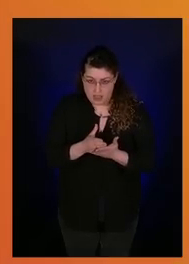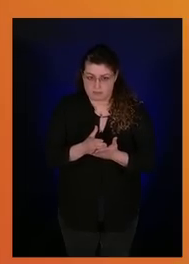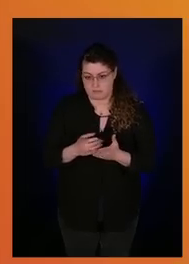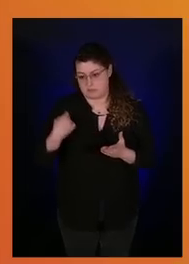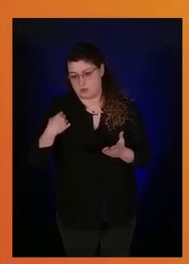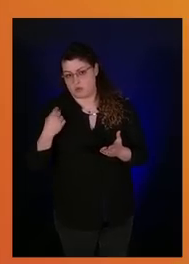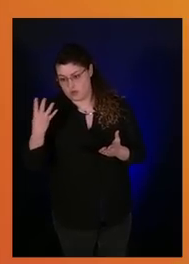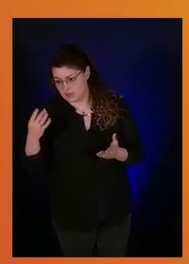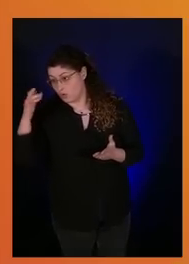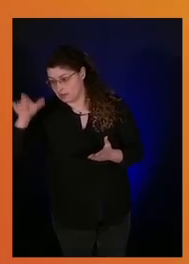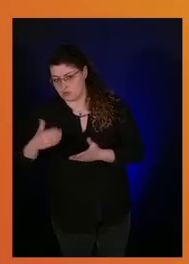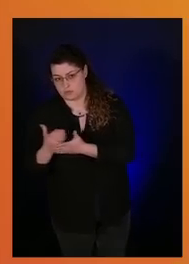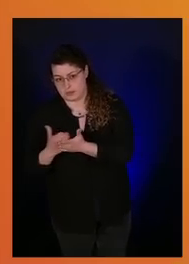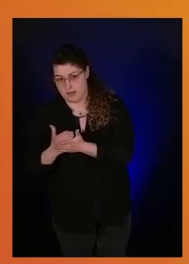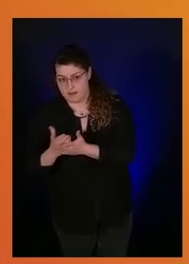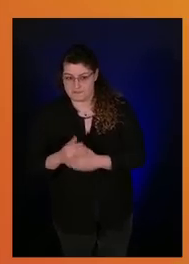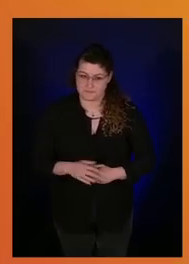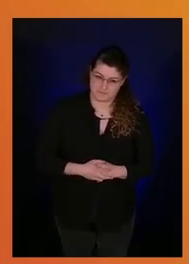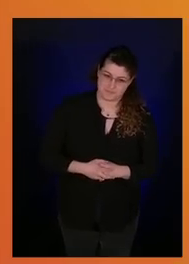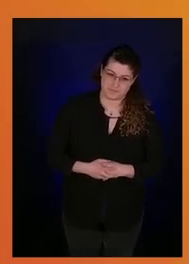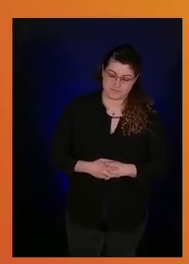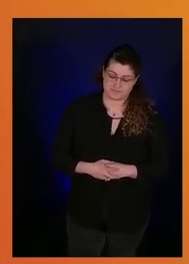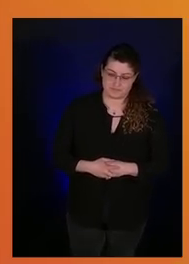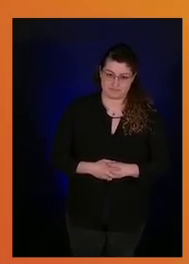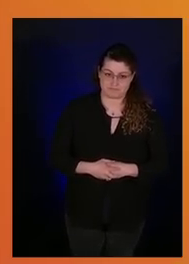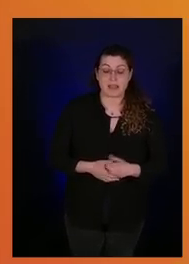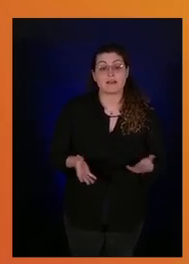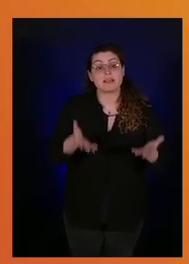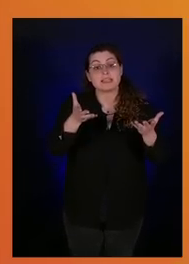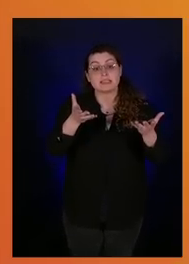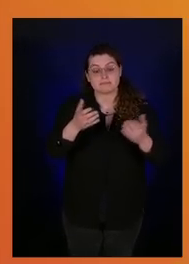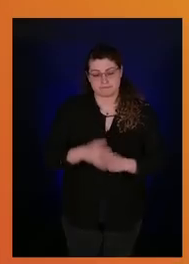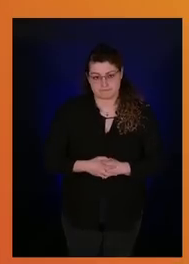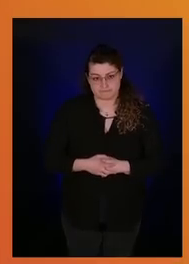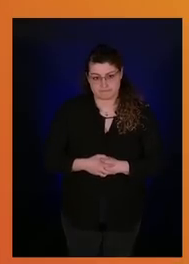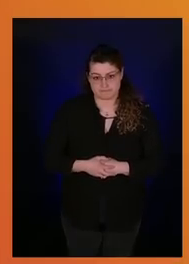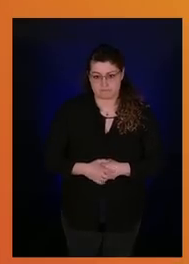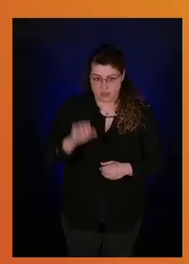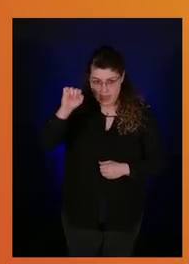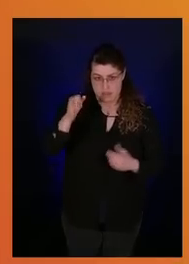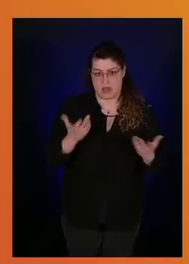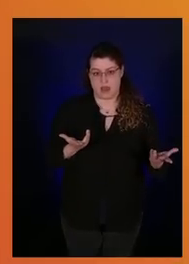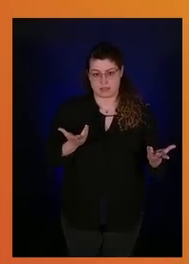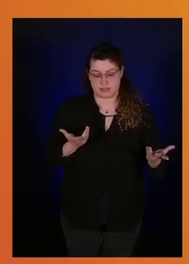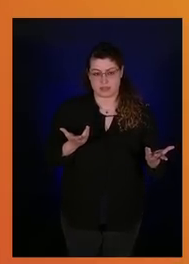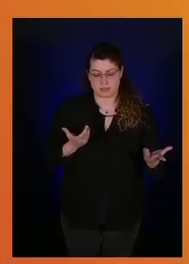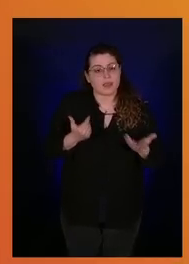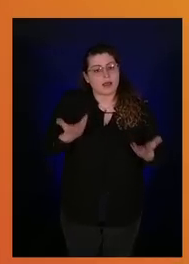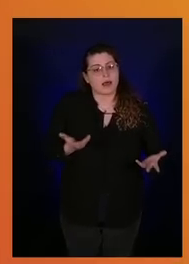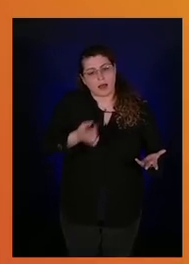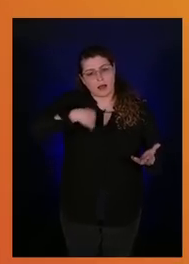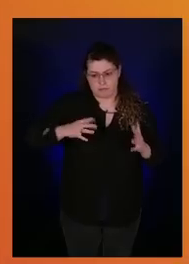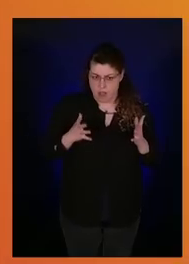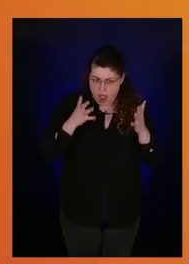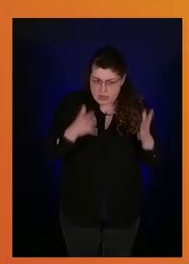au micro numéro 4, qui sera sur ma droite. C'est bon ça. Amine, vas-y. Camarades, nous sommes actuellement engagés dans